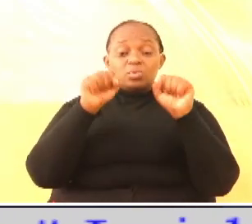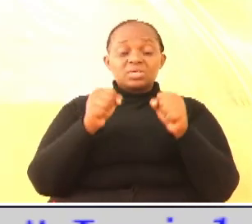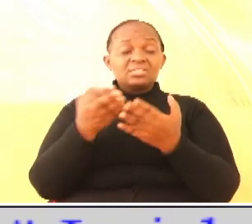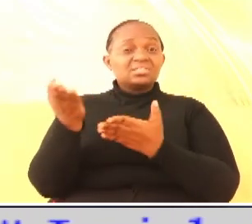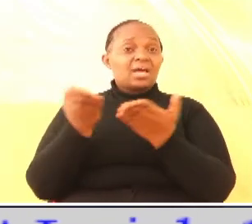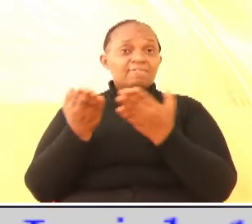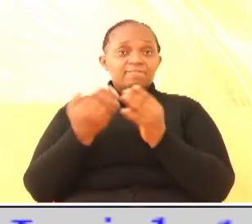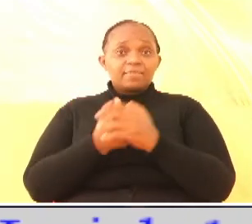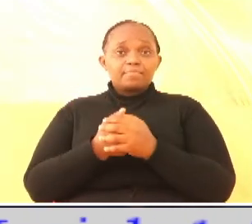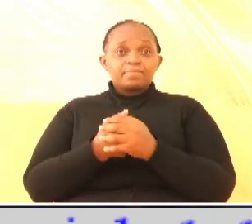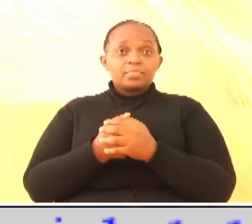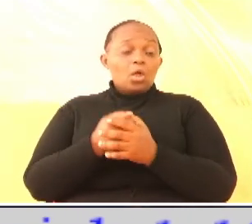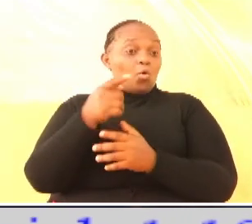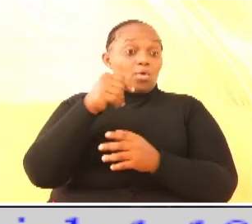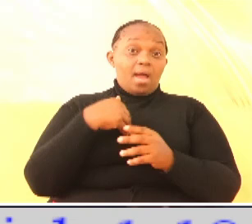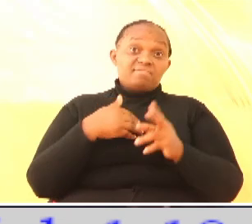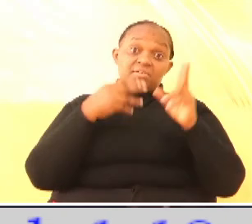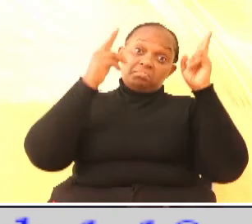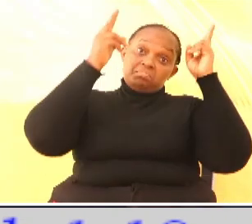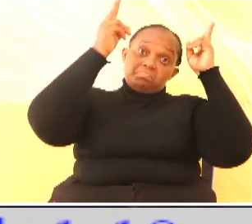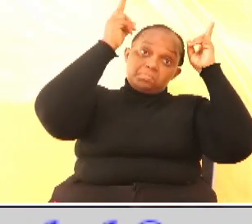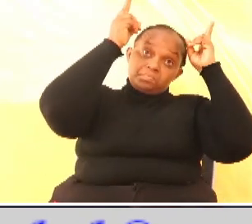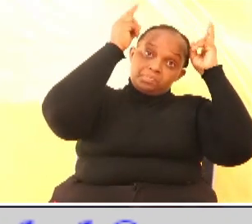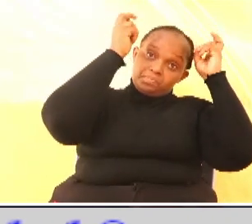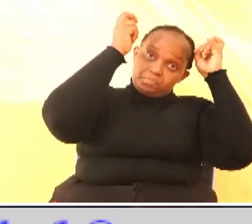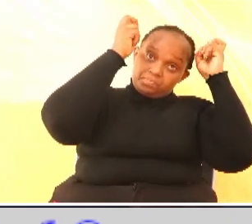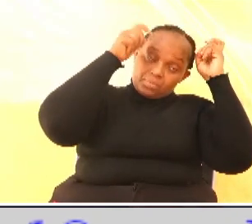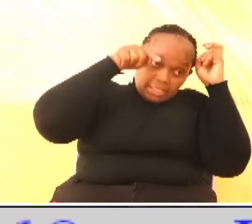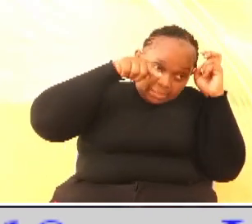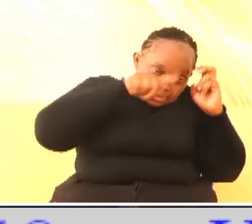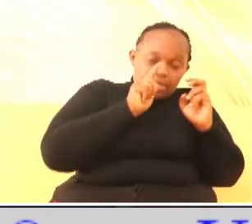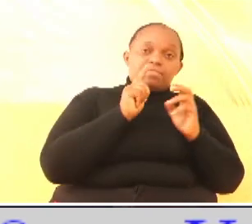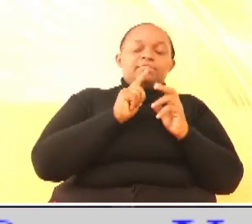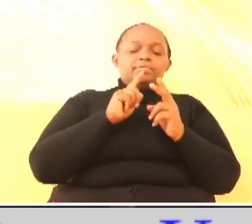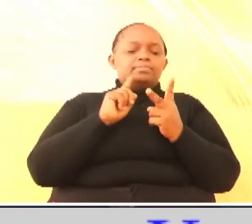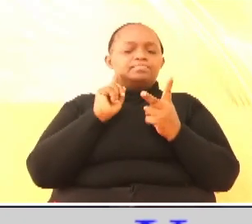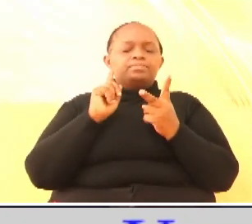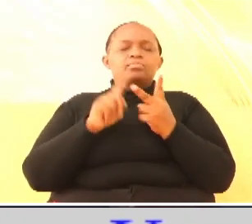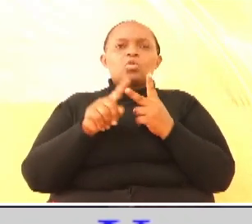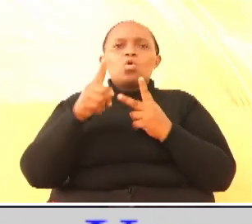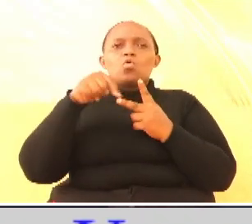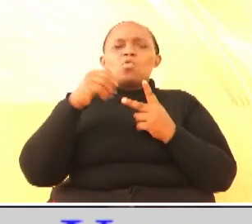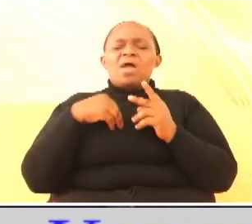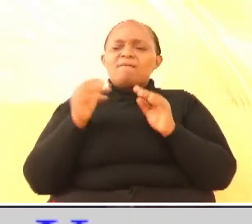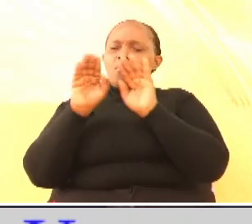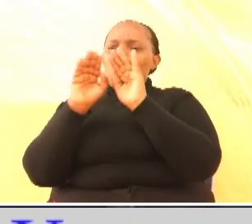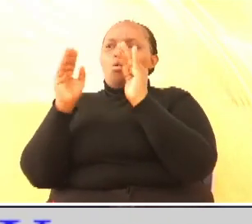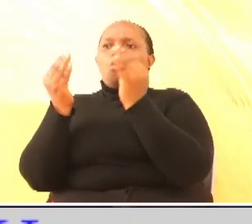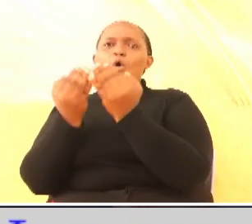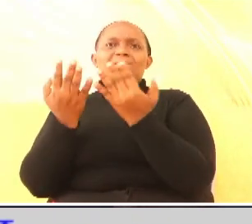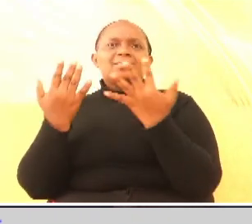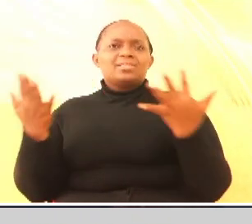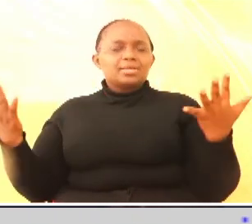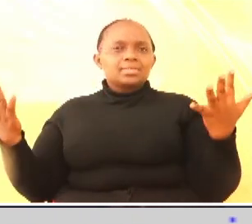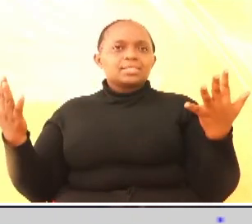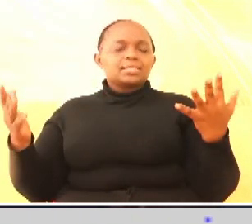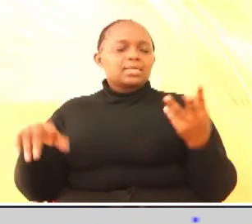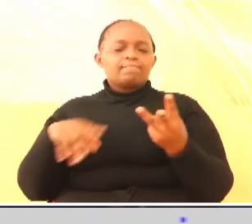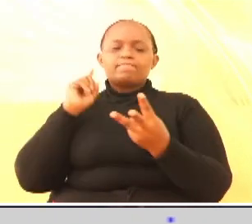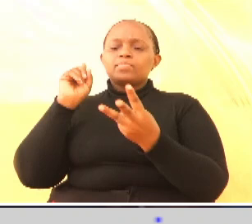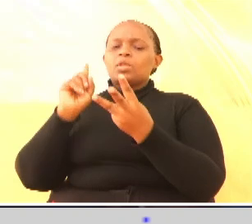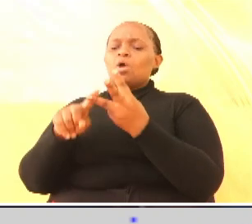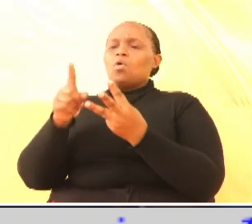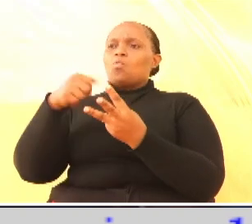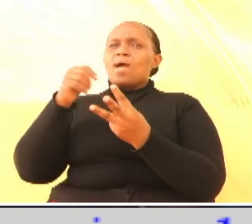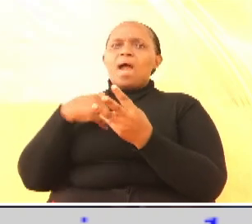dunia kuna shetani mwenyewe, kuna mambo ya dunia ambayo yanaonekana ni mazuri, kuna miungu